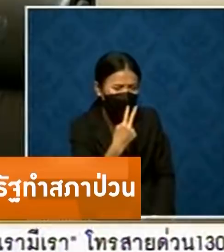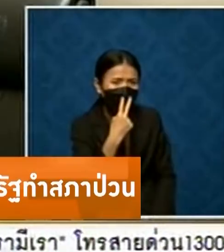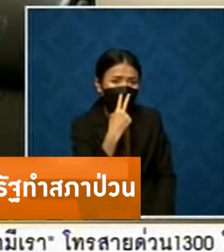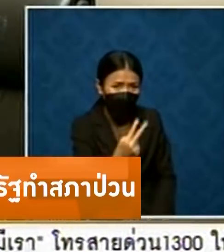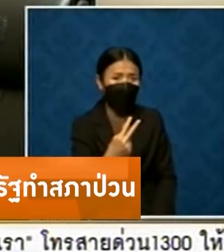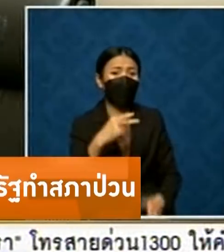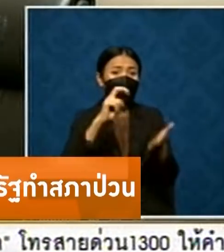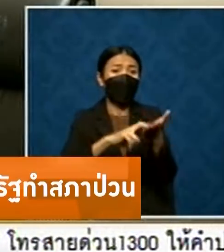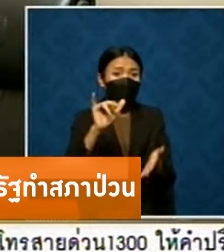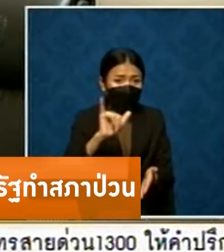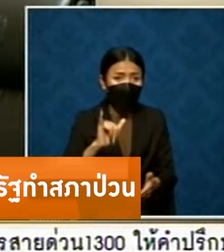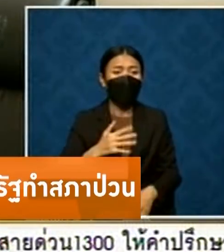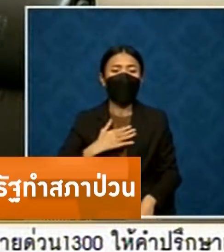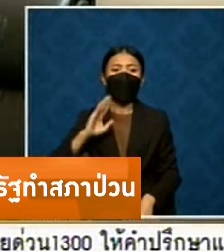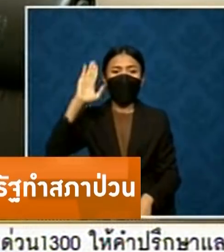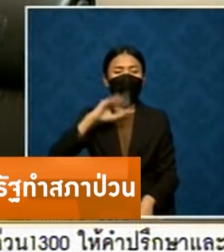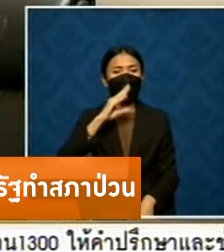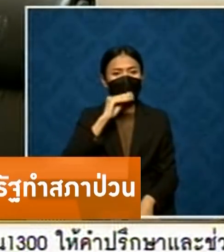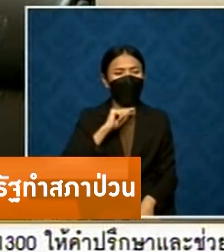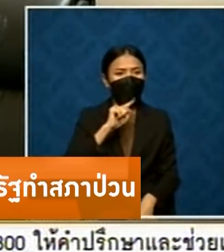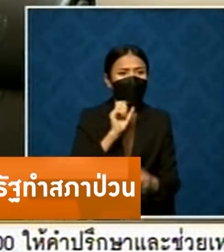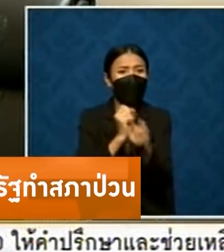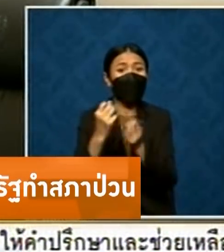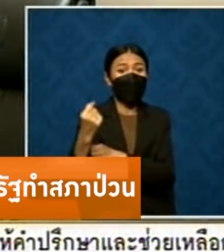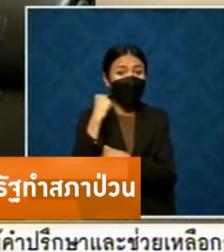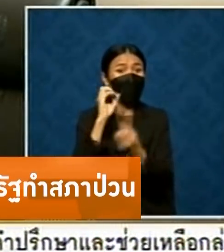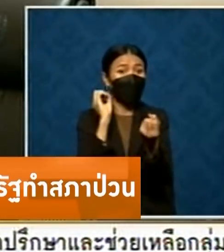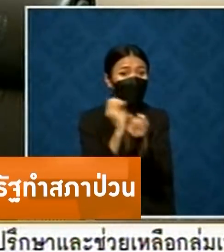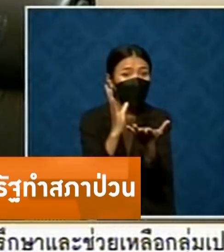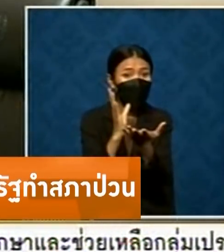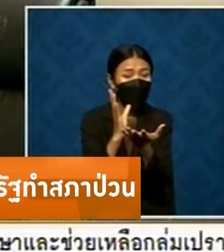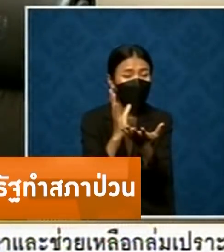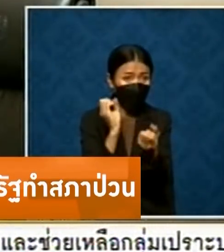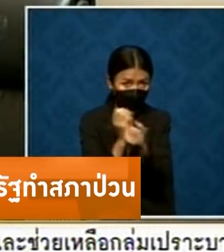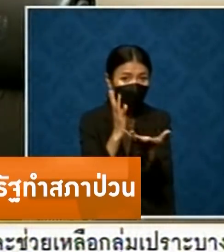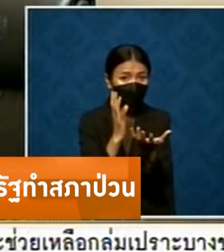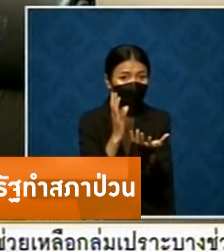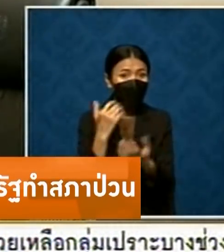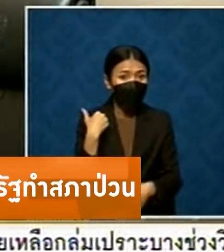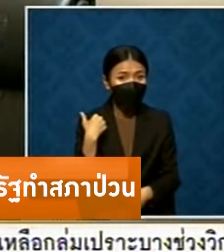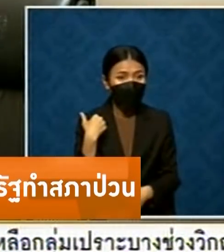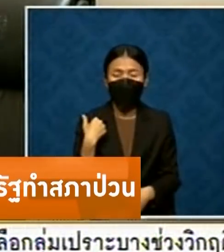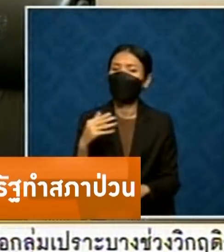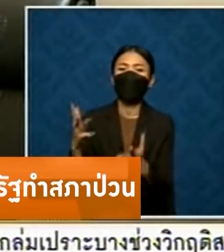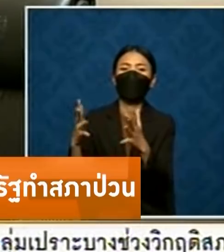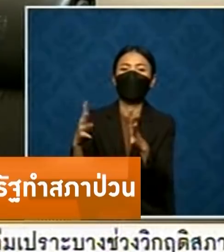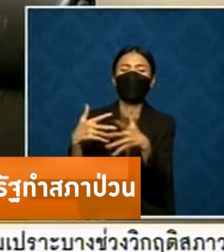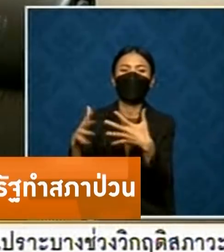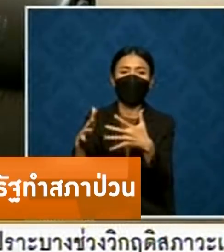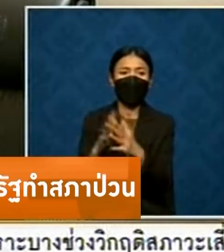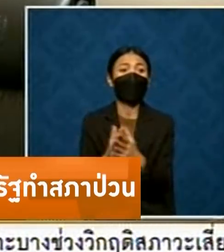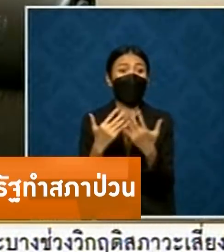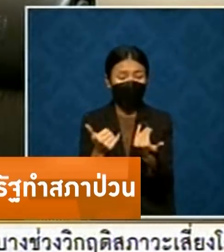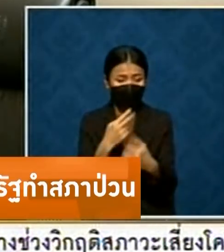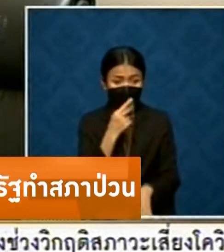ขนาดที่ฟังฝ่ายค้านเองนะครับอะพรรคเพื่อไทยเองนั้นก็ยืนยันว่าผู้จัดการที่เกิดสภาล่ม